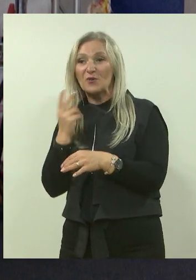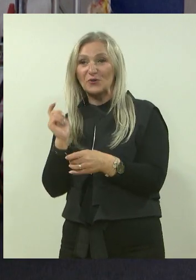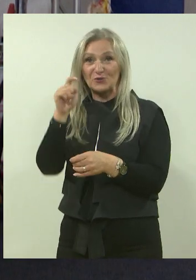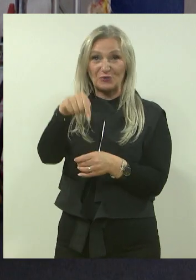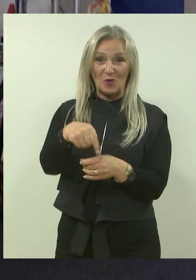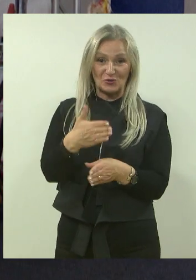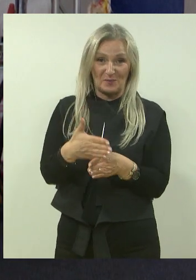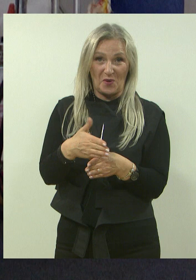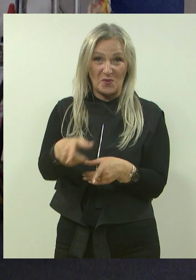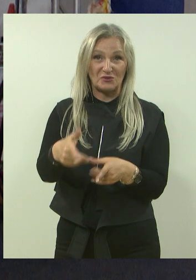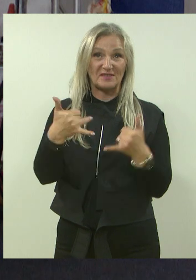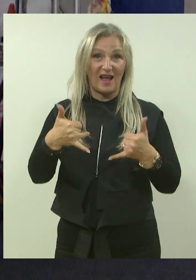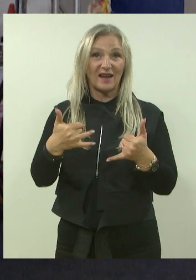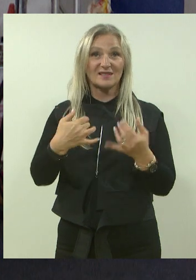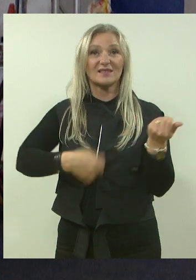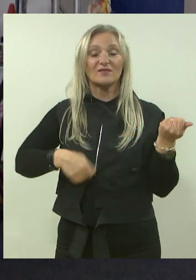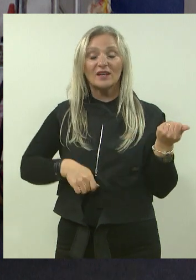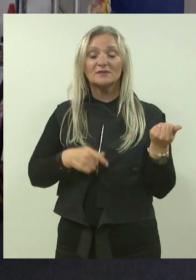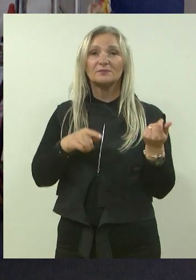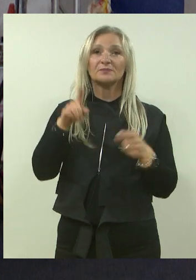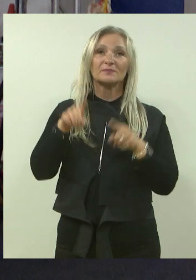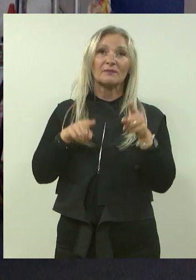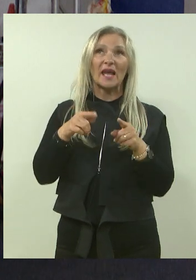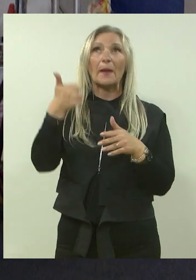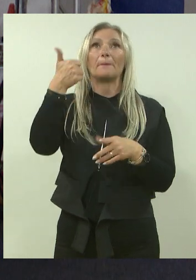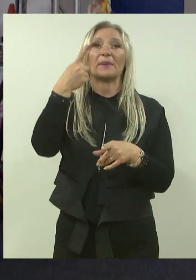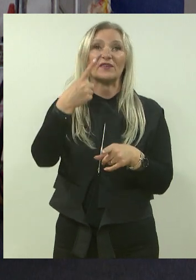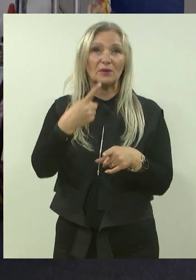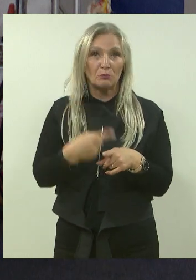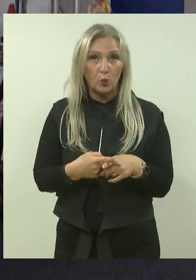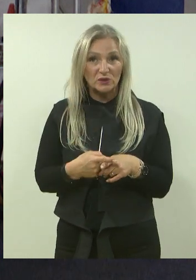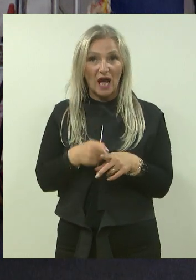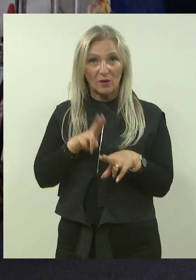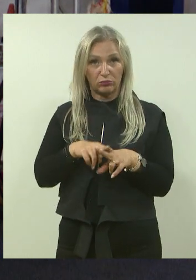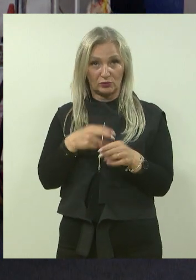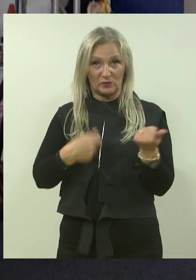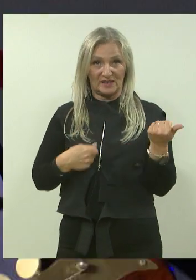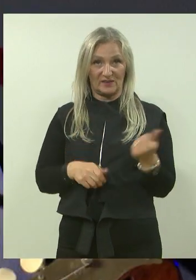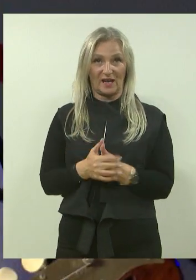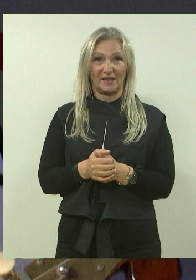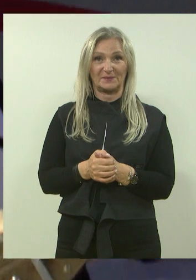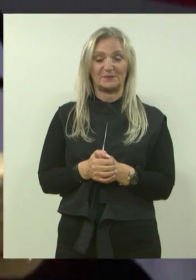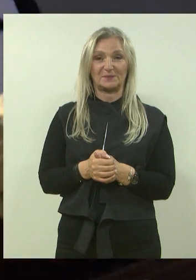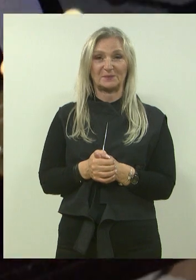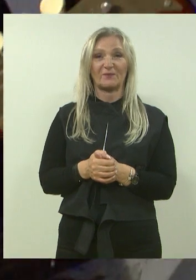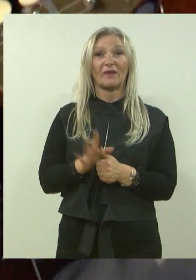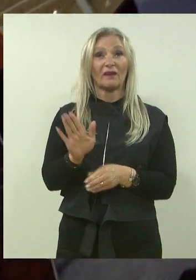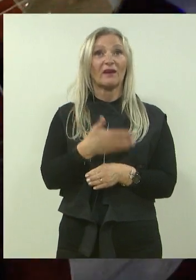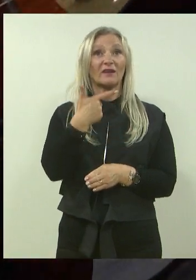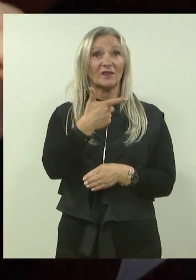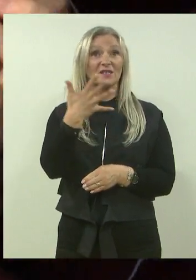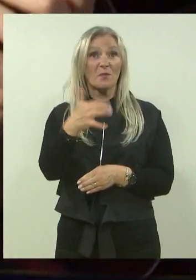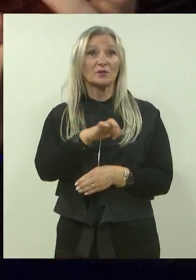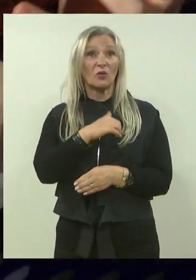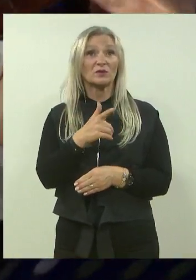danas zasvirati. Neke stvari čak i premjerno budu bile izvedene, tako da eto. Ovih 25 godina sve je